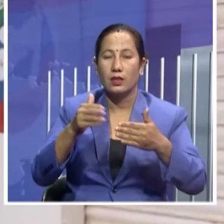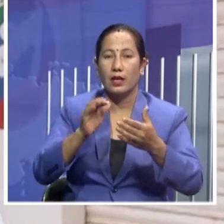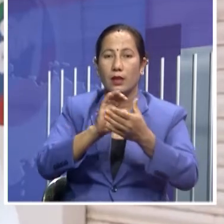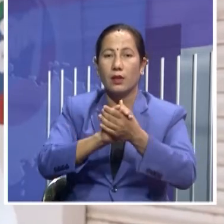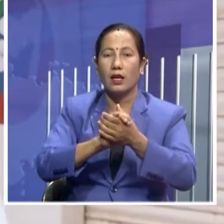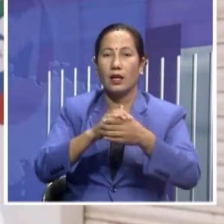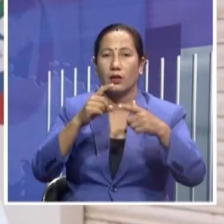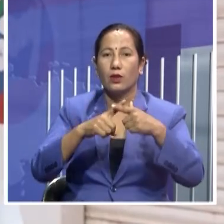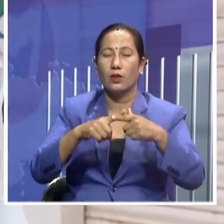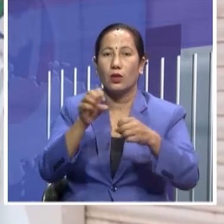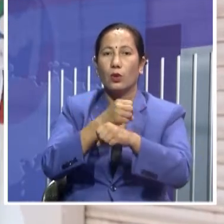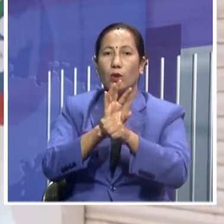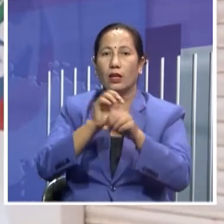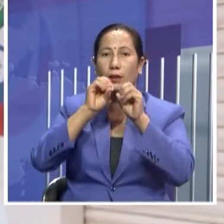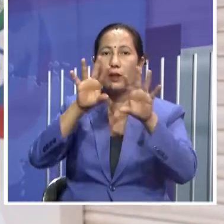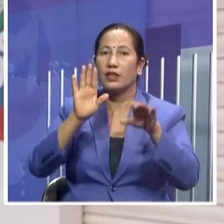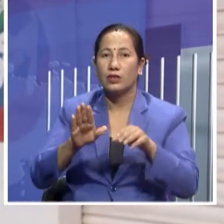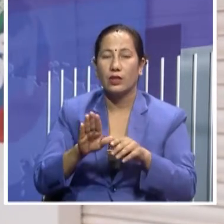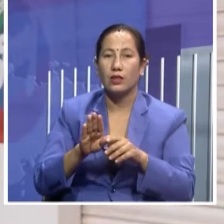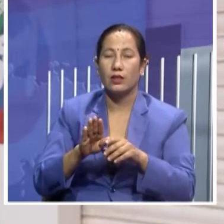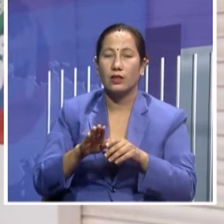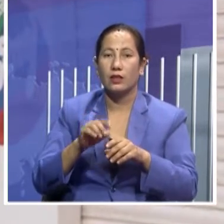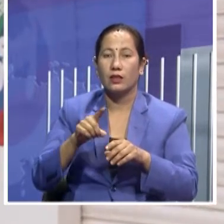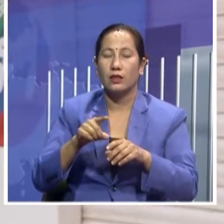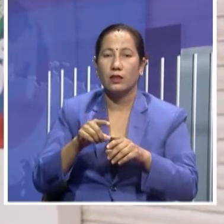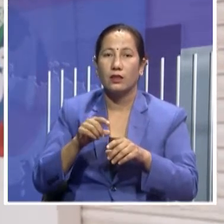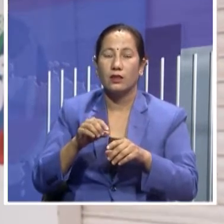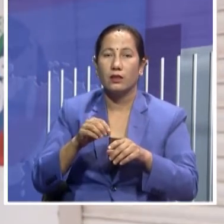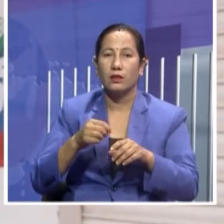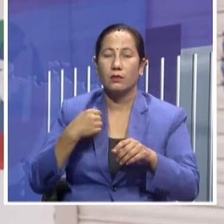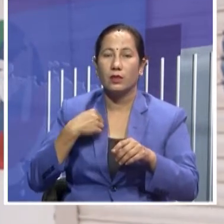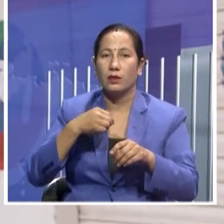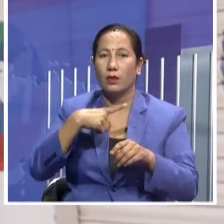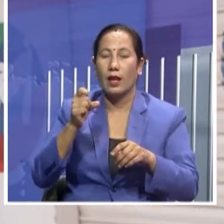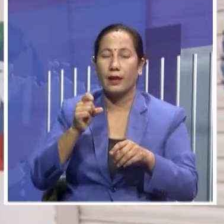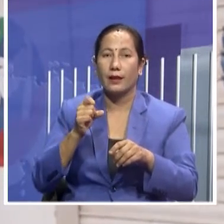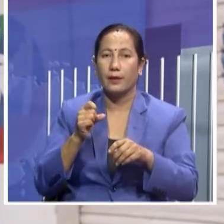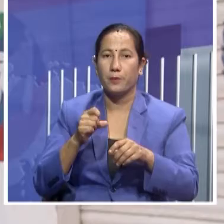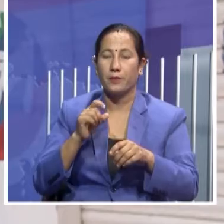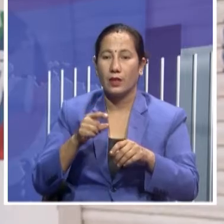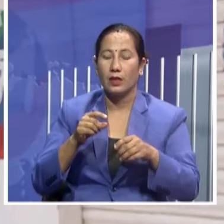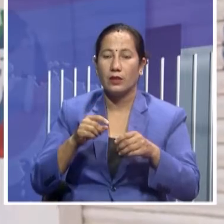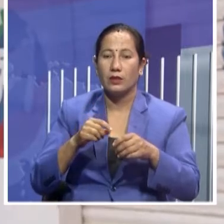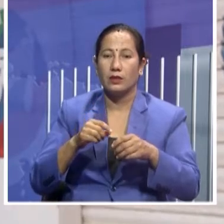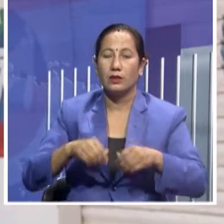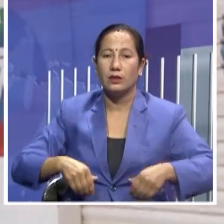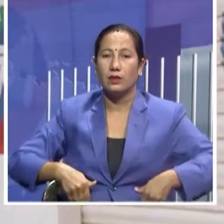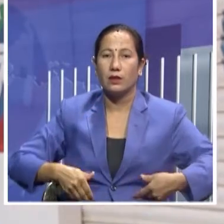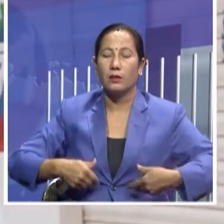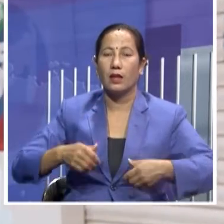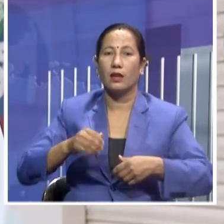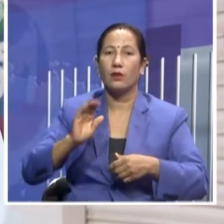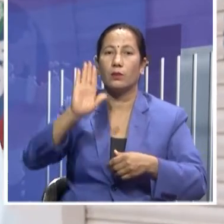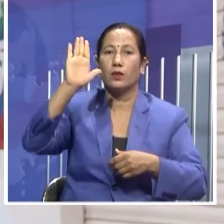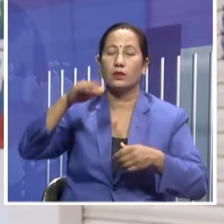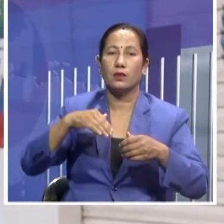मिलाएर गऱ्यो भने कोरोना बढी फैलिन्छ होइन। त्यो हिसाबले अब त मेरो लागि त यही हो कि बरु चाडपर्व बाँच्यो भनेपछि चाडपर्व पछि